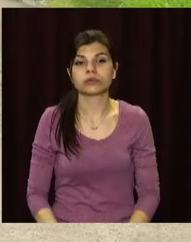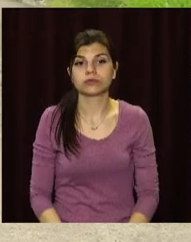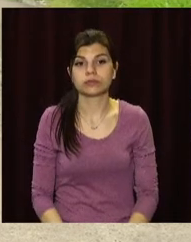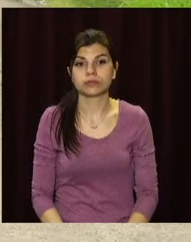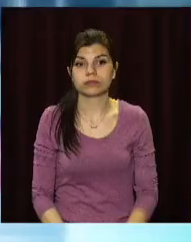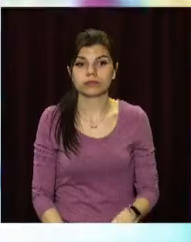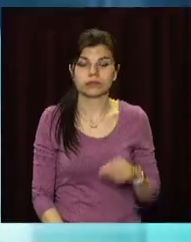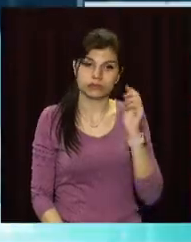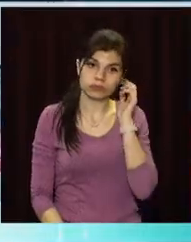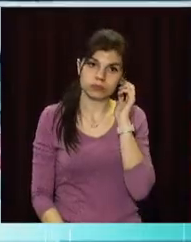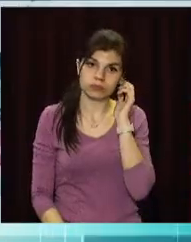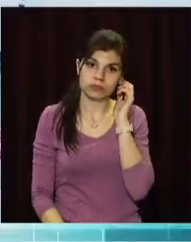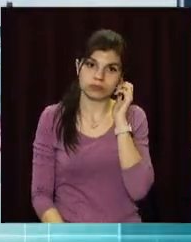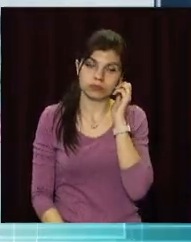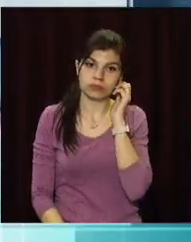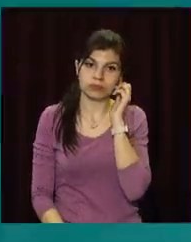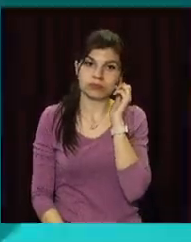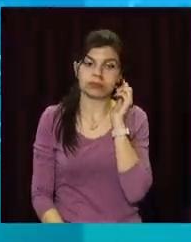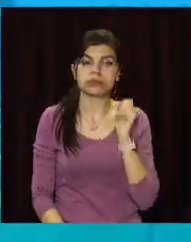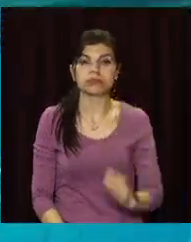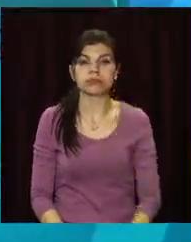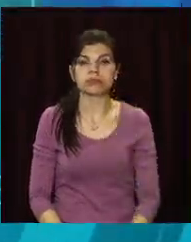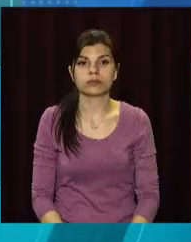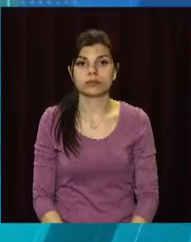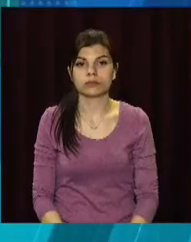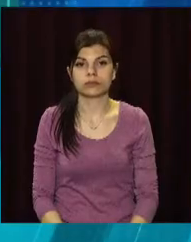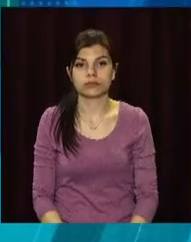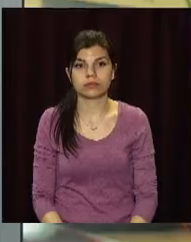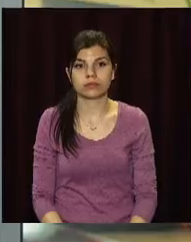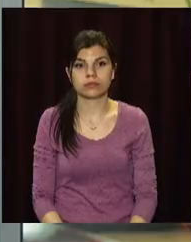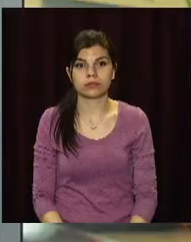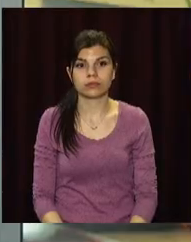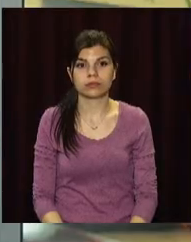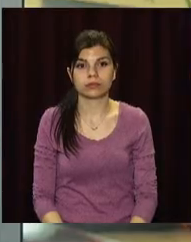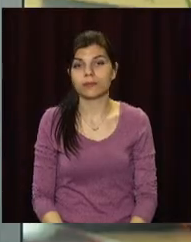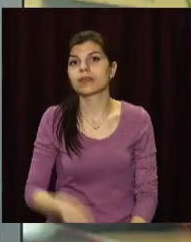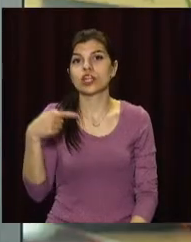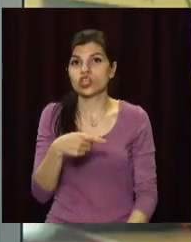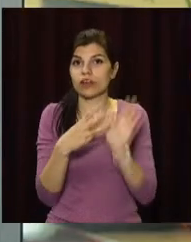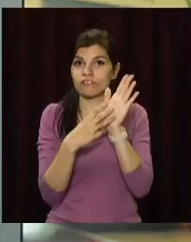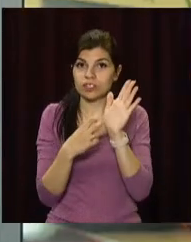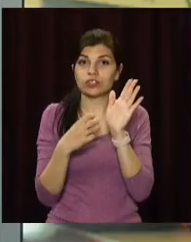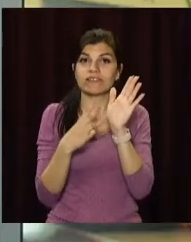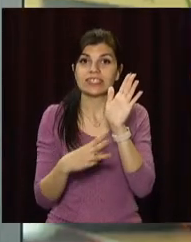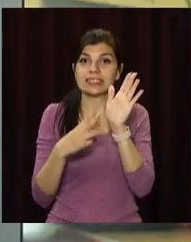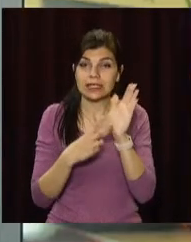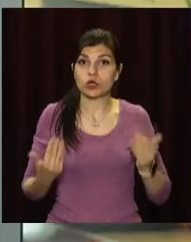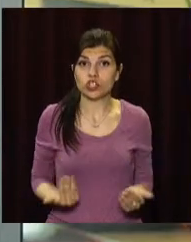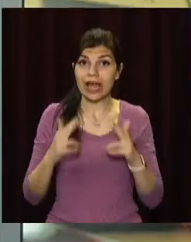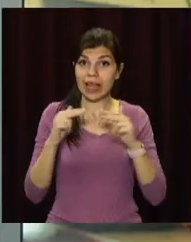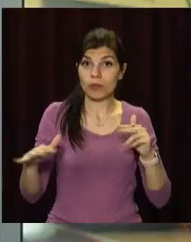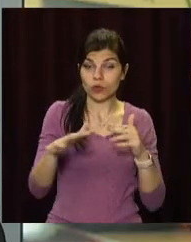Ти 1887